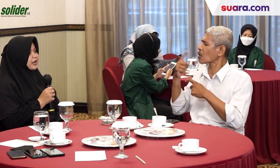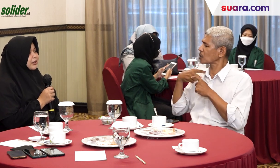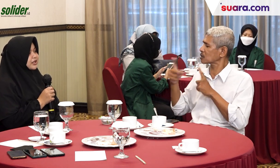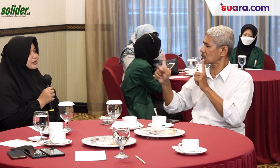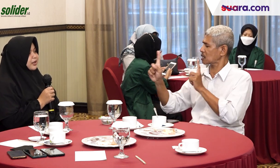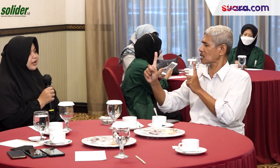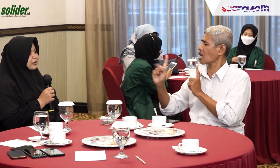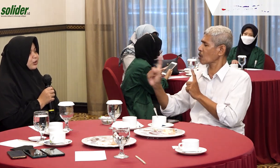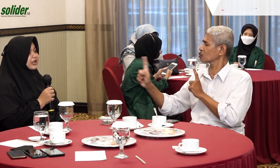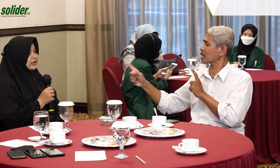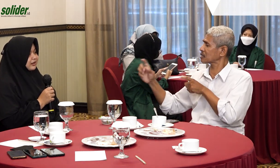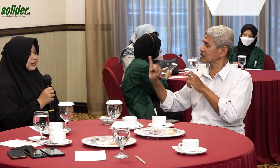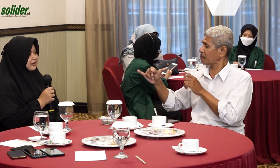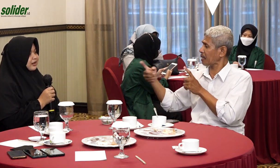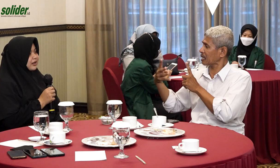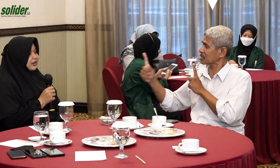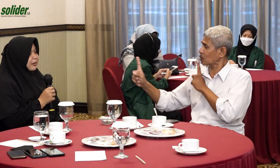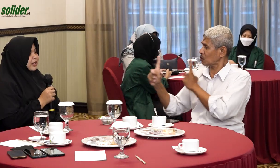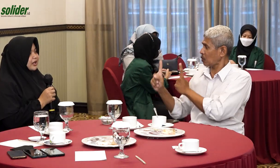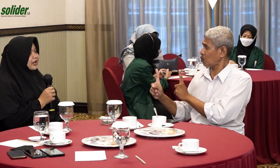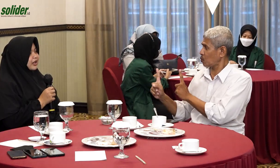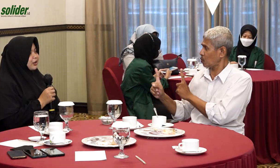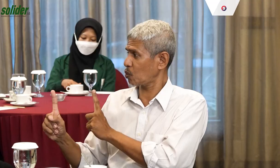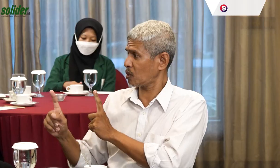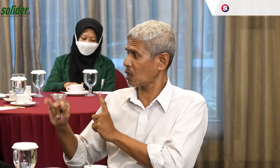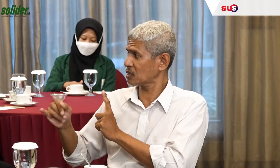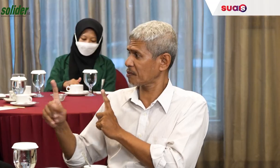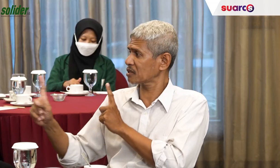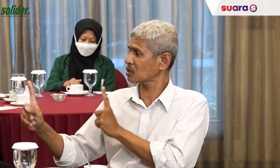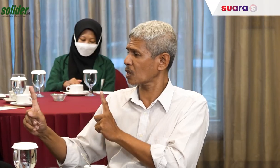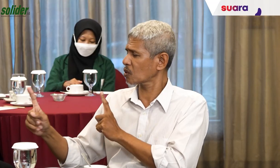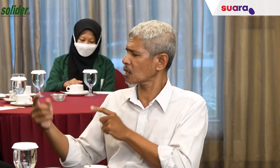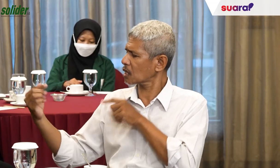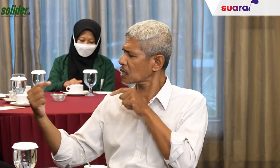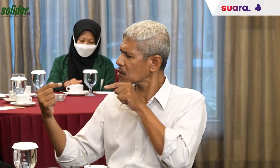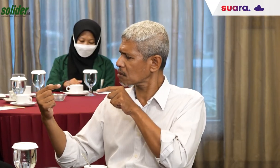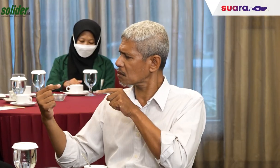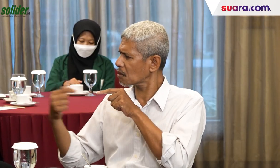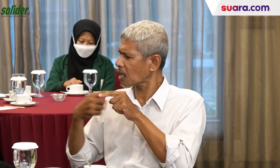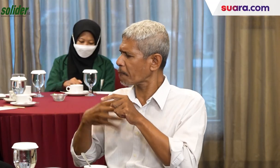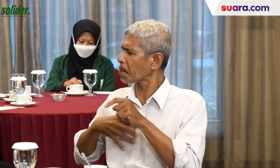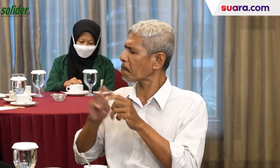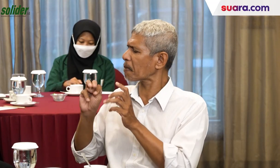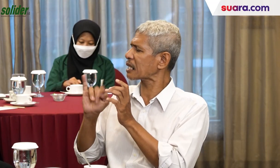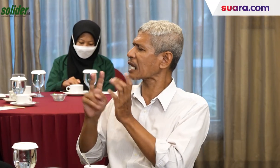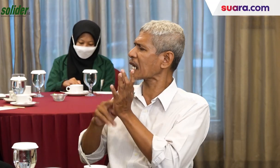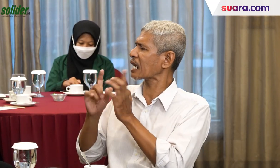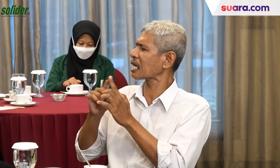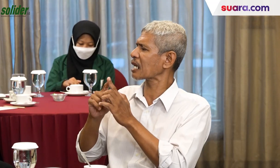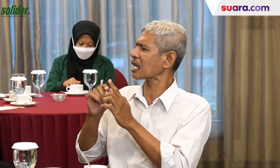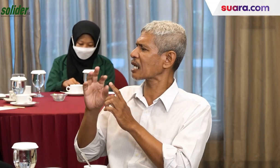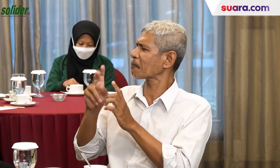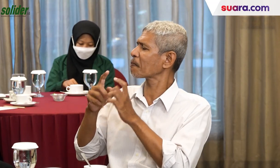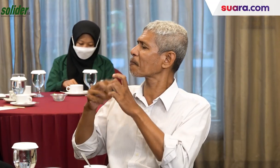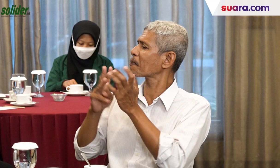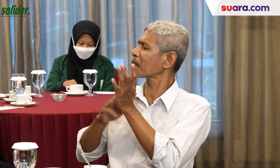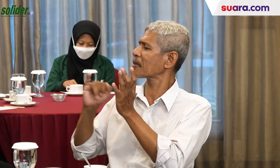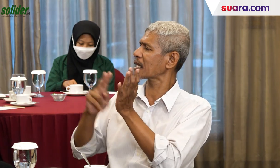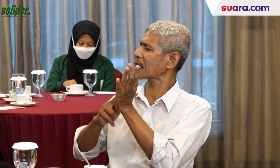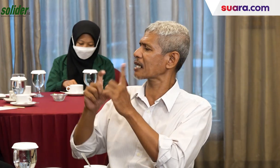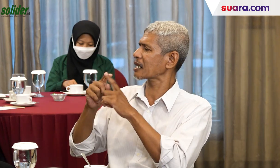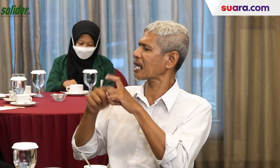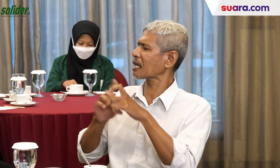tapi juga ada penerjemah tuli apalagi kalau ternyata tuh yang berhadapan dengan hukum itu misalnya tuh yang tidak